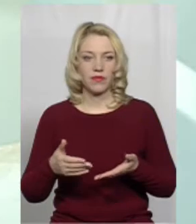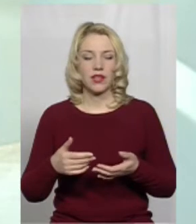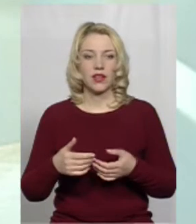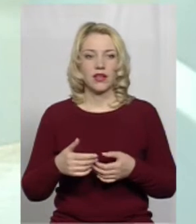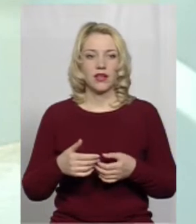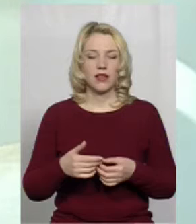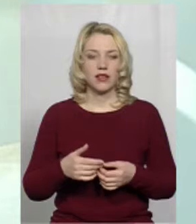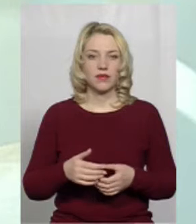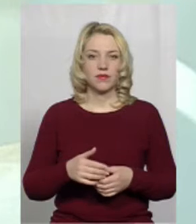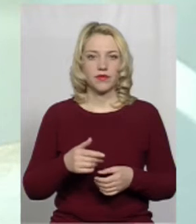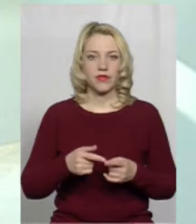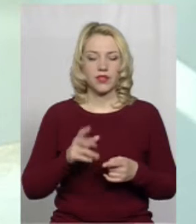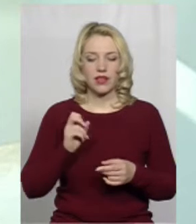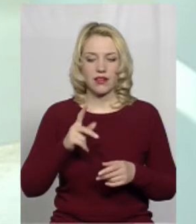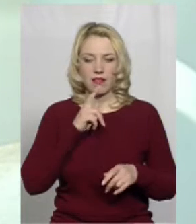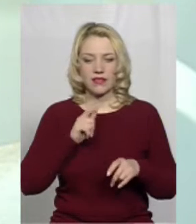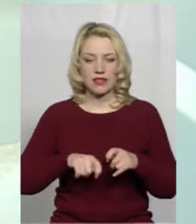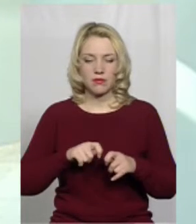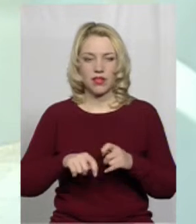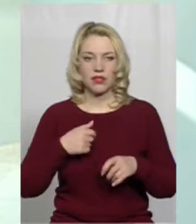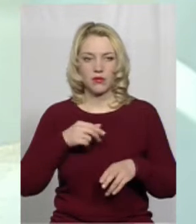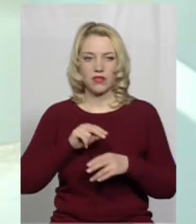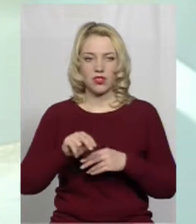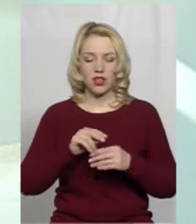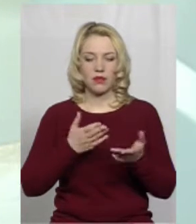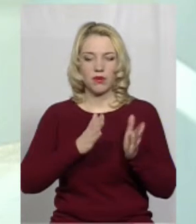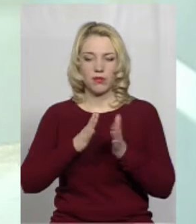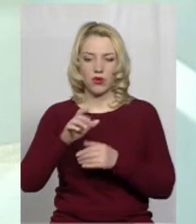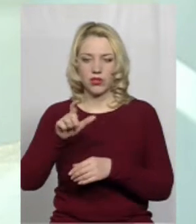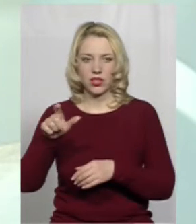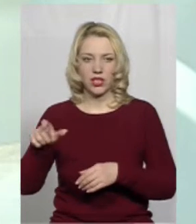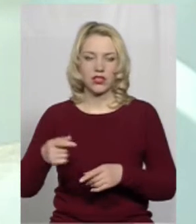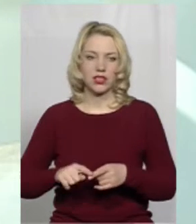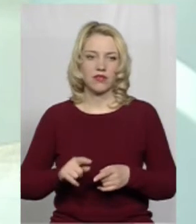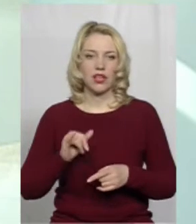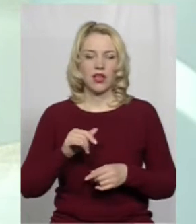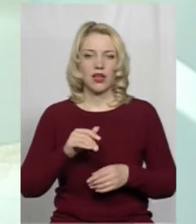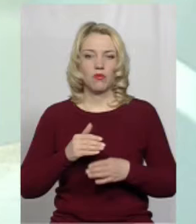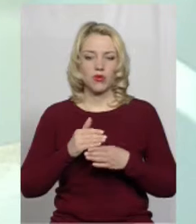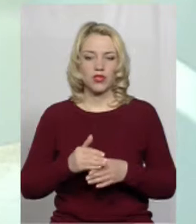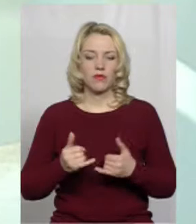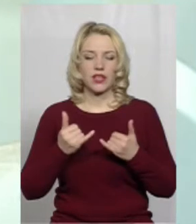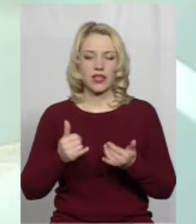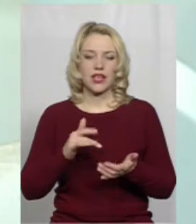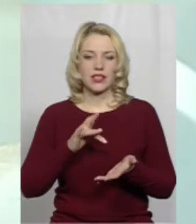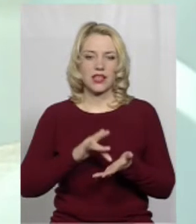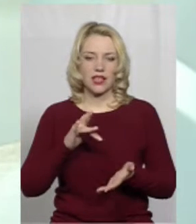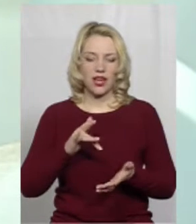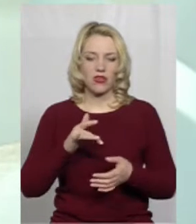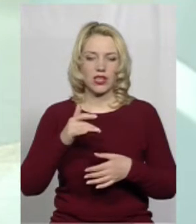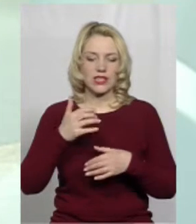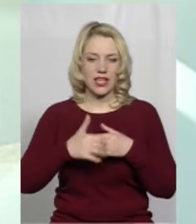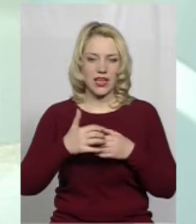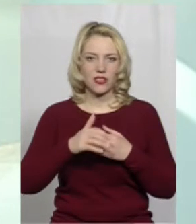Середню Азію як експерт. Ми там навчали бібліотекарів, де є навіть моїм авторством посібник для Центральної Середньої Азії